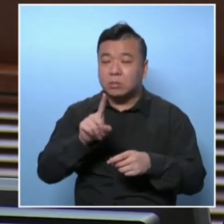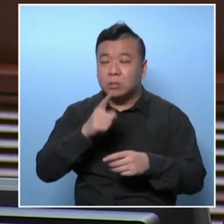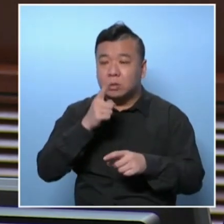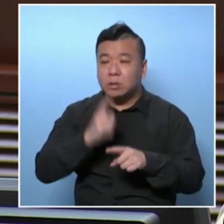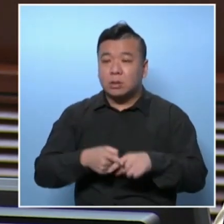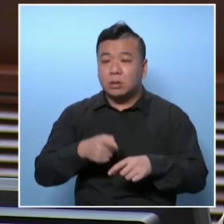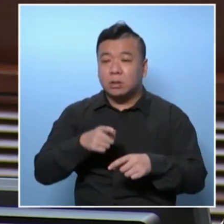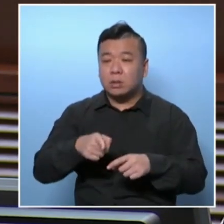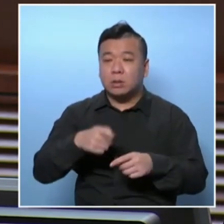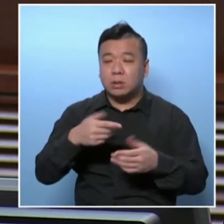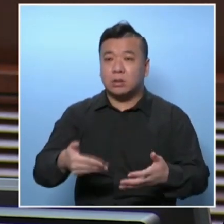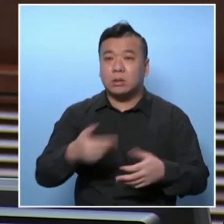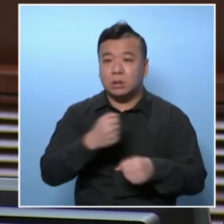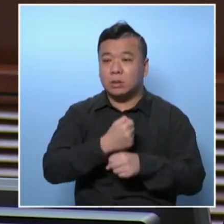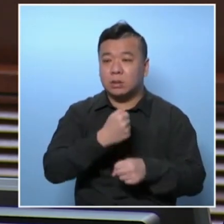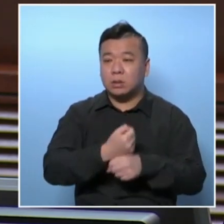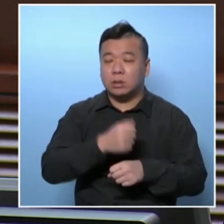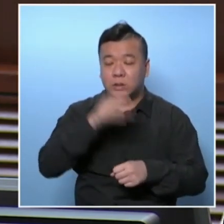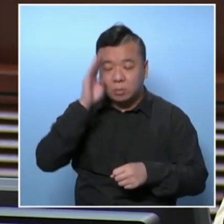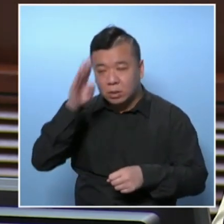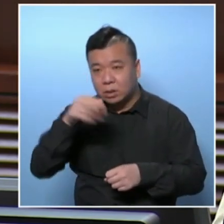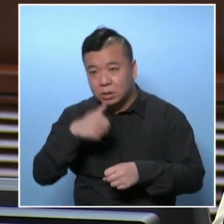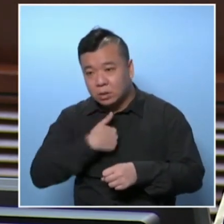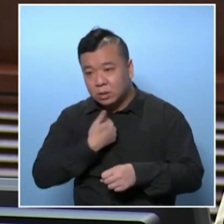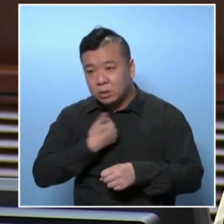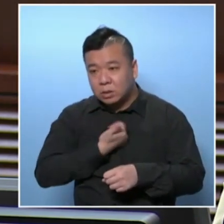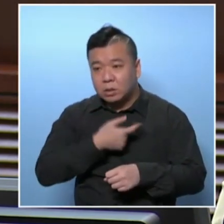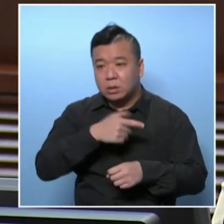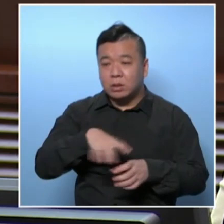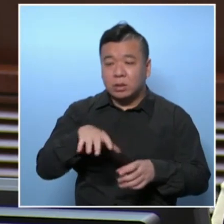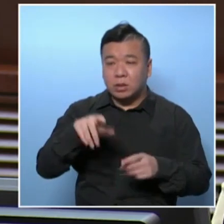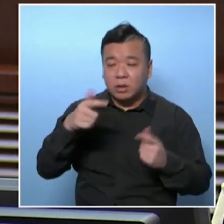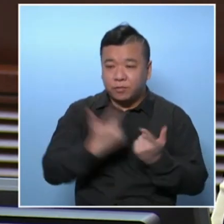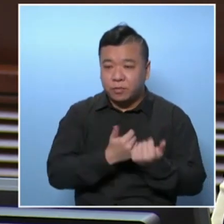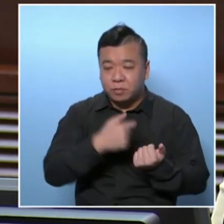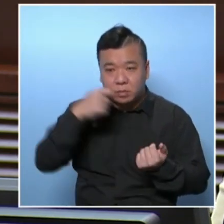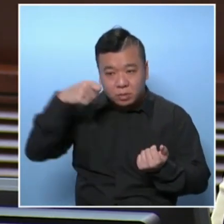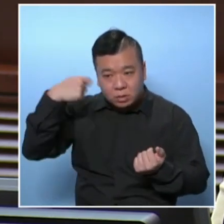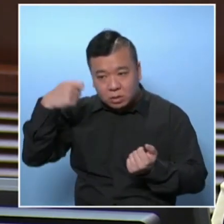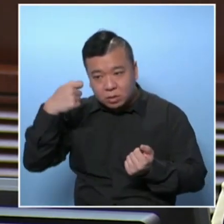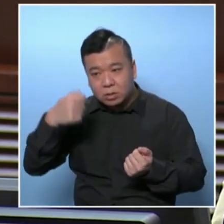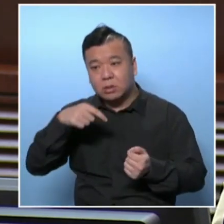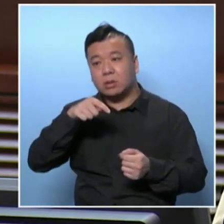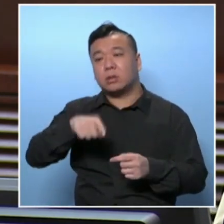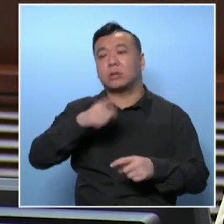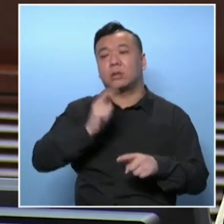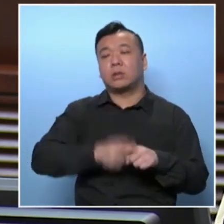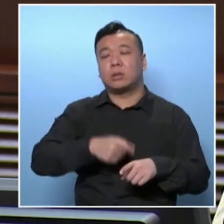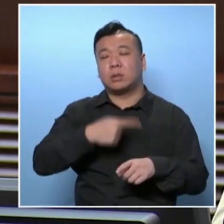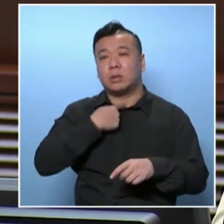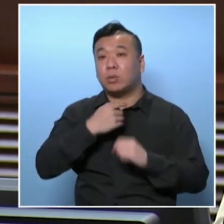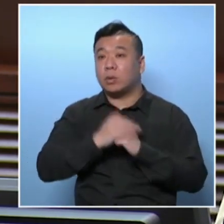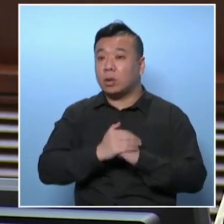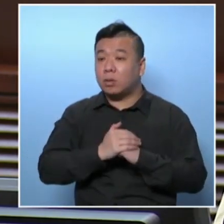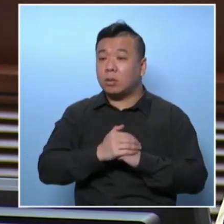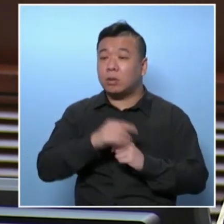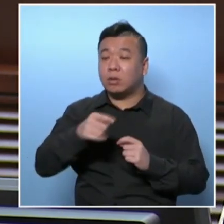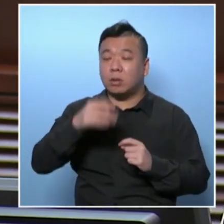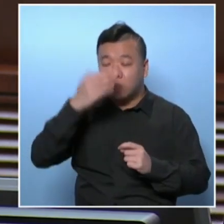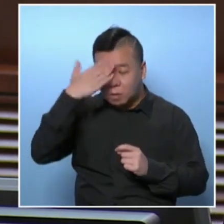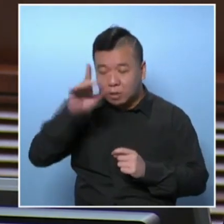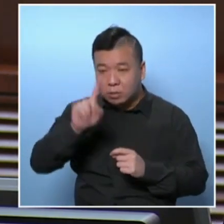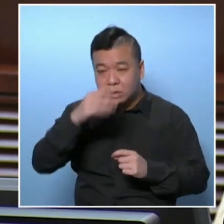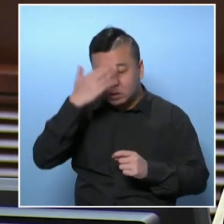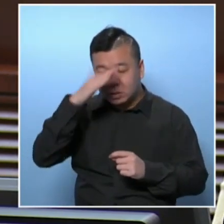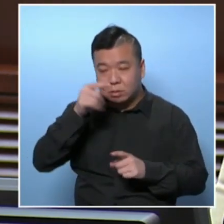令到現職嘅老師同埋未來嘅老師都係符合我哋社會嘅訴求，明白佢哋係